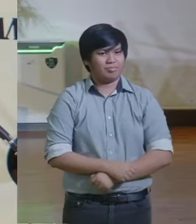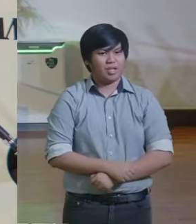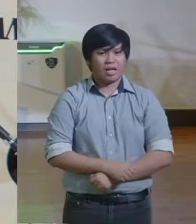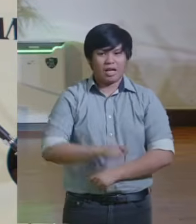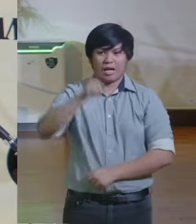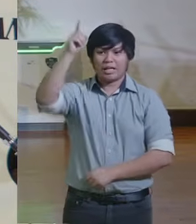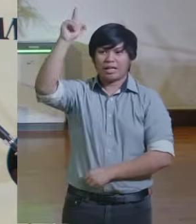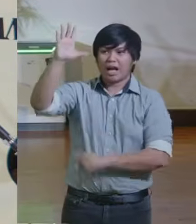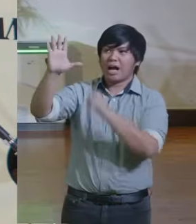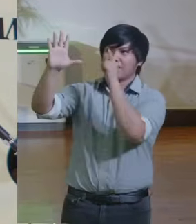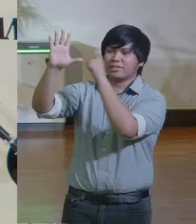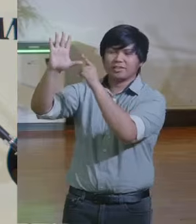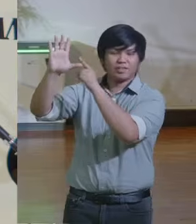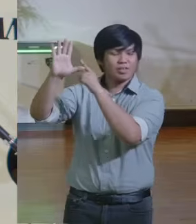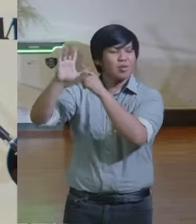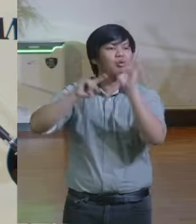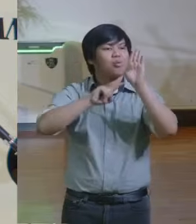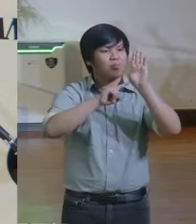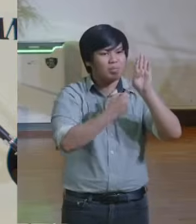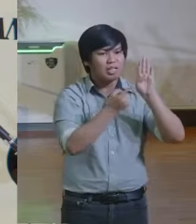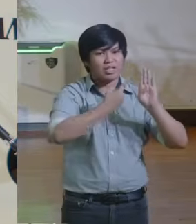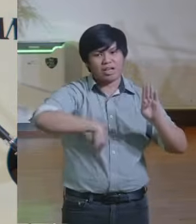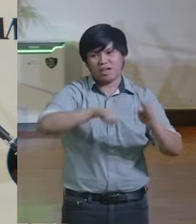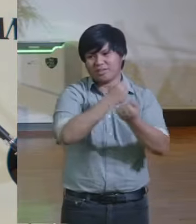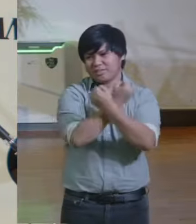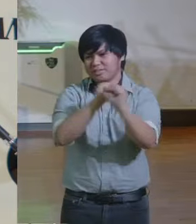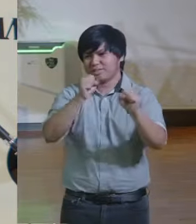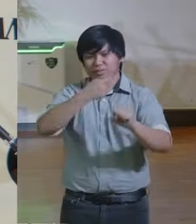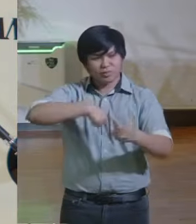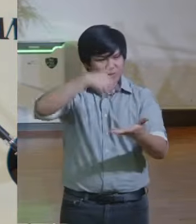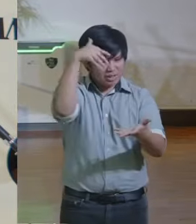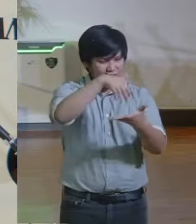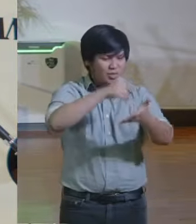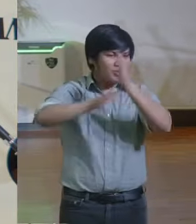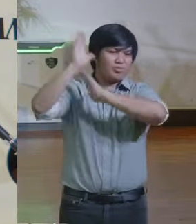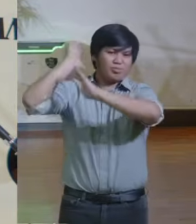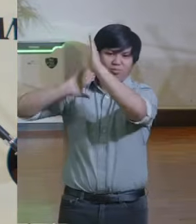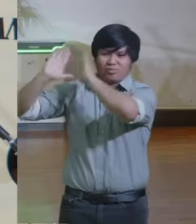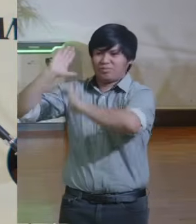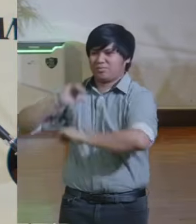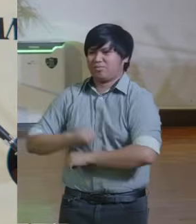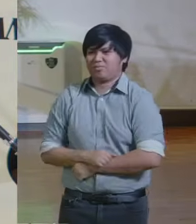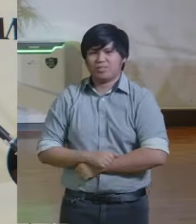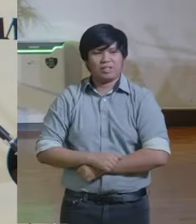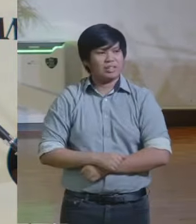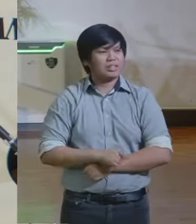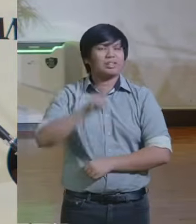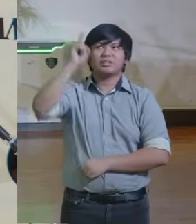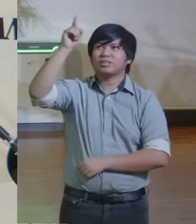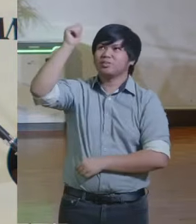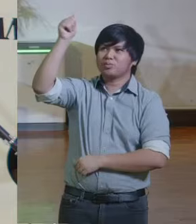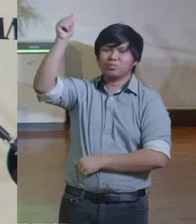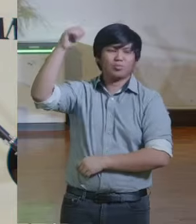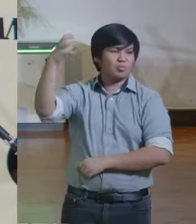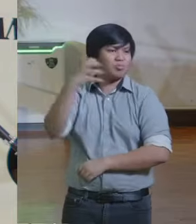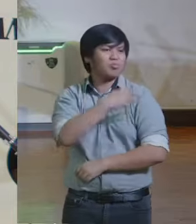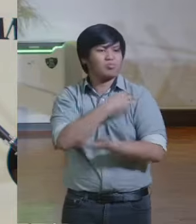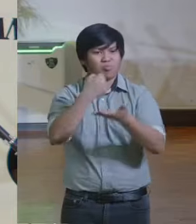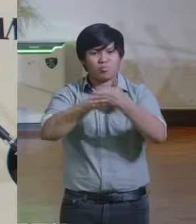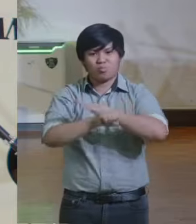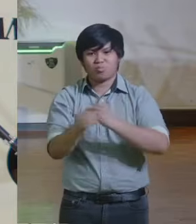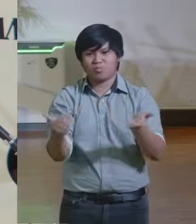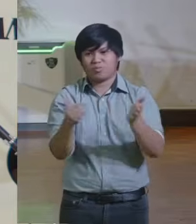Ang Diyos po ang nag-i-initiate ng salvation, alam po natin yon. Siya po ang nag-born again sa atin. 1 Peter chapter